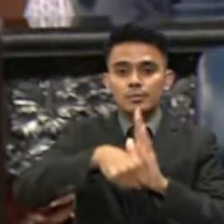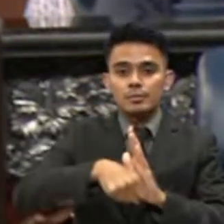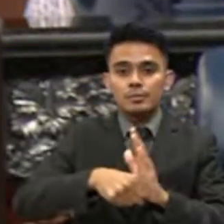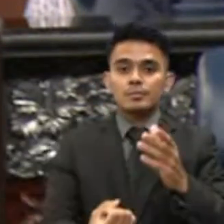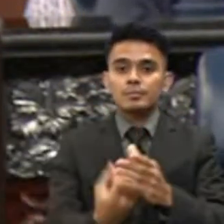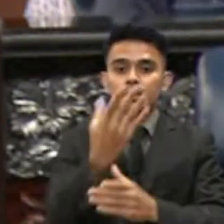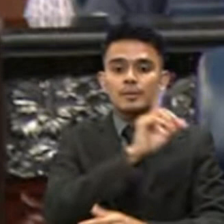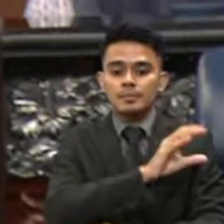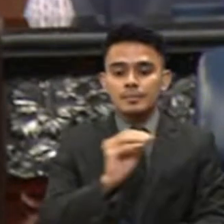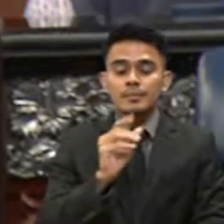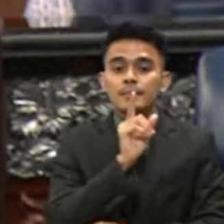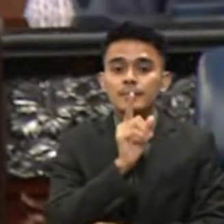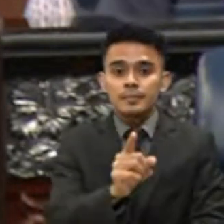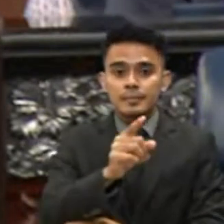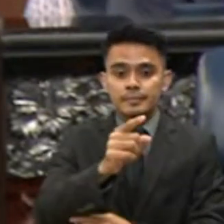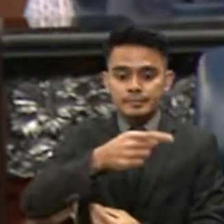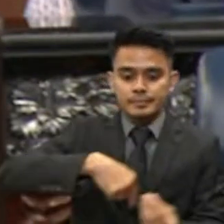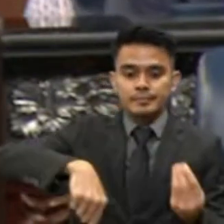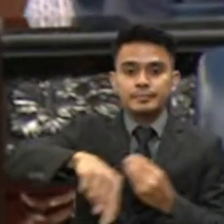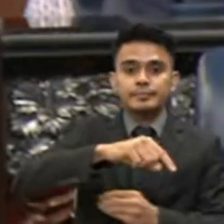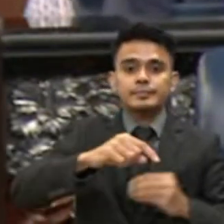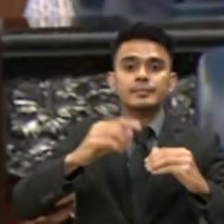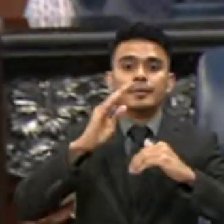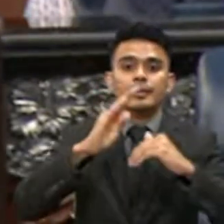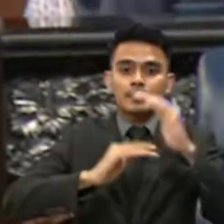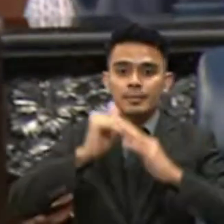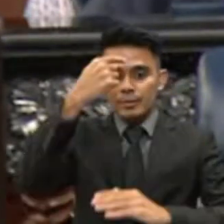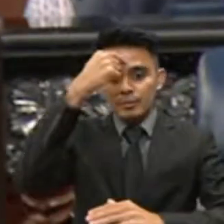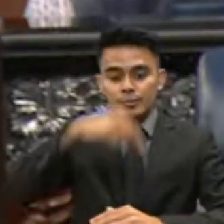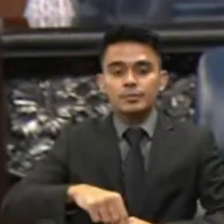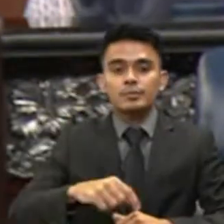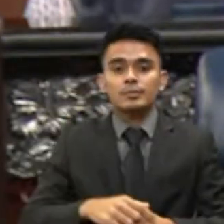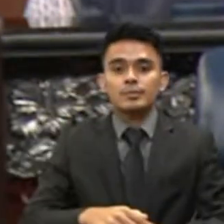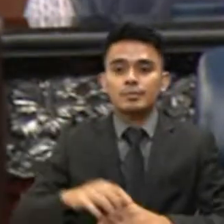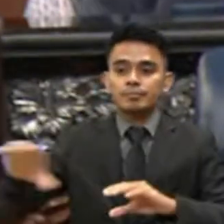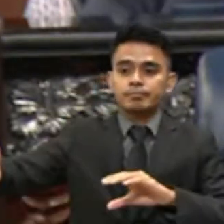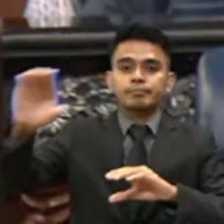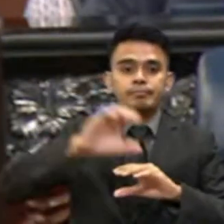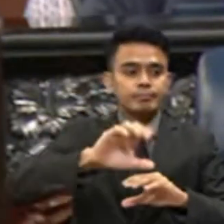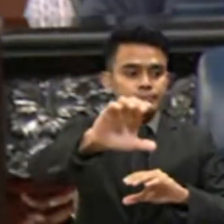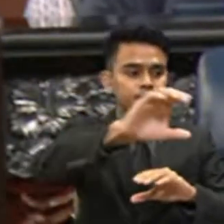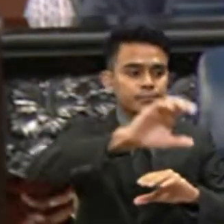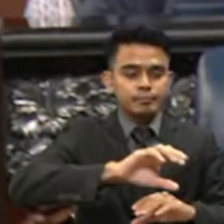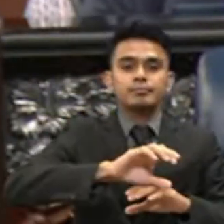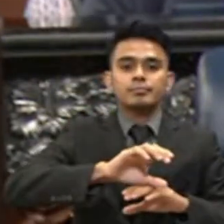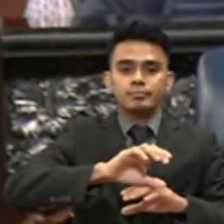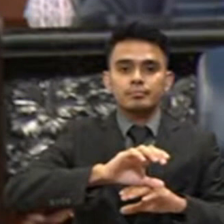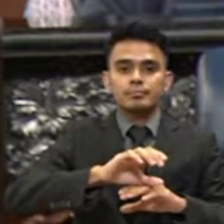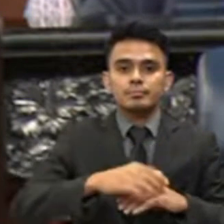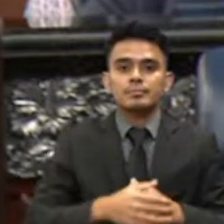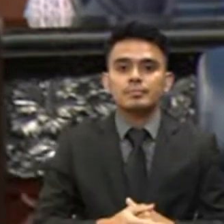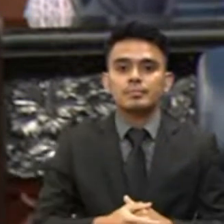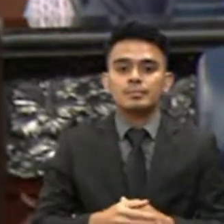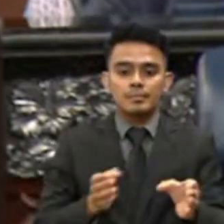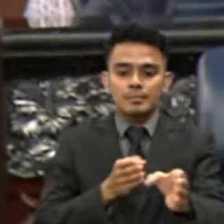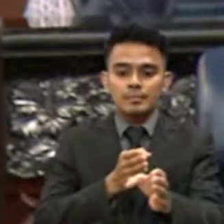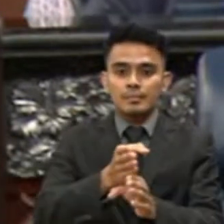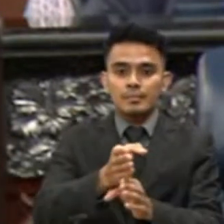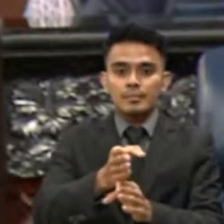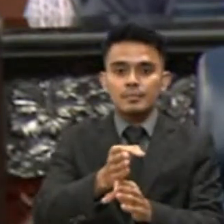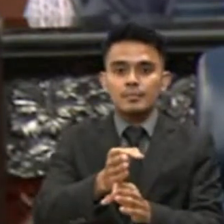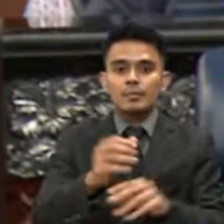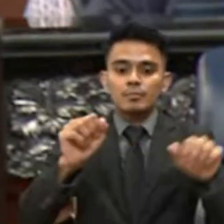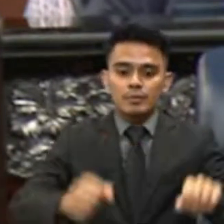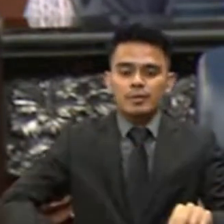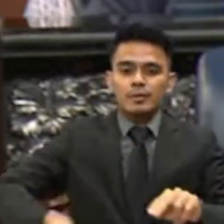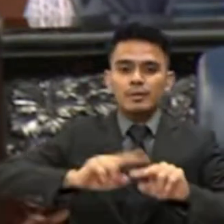serta memastikan persekitaran yang kondusif bagi menarik minat Faber asing dan domestik utamanya dalam bidang bernilai